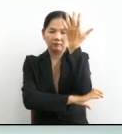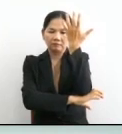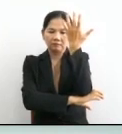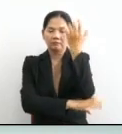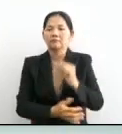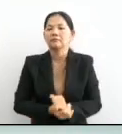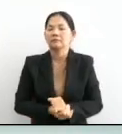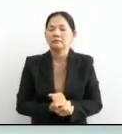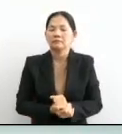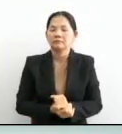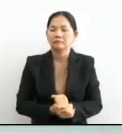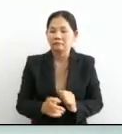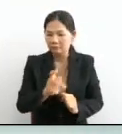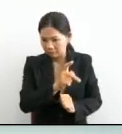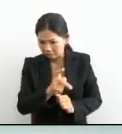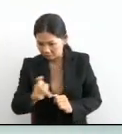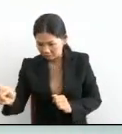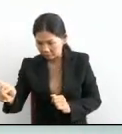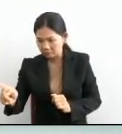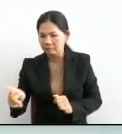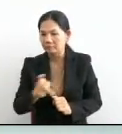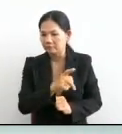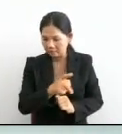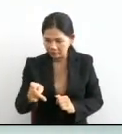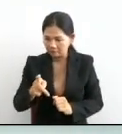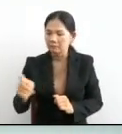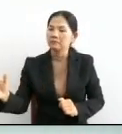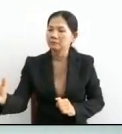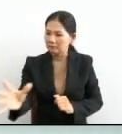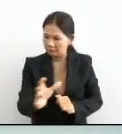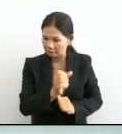គេយកមើម